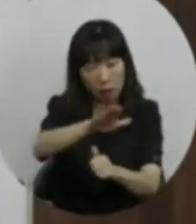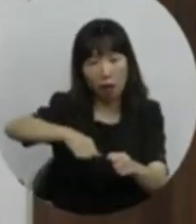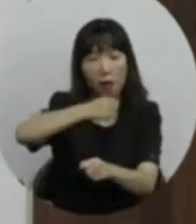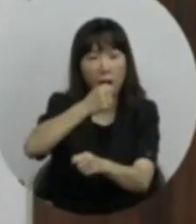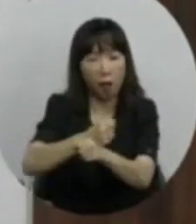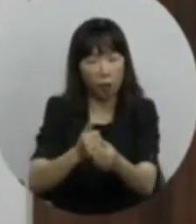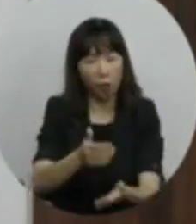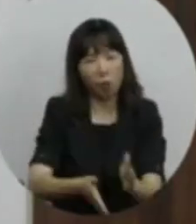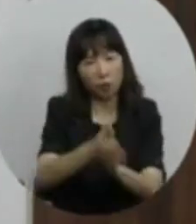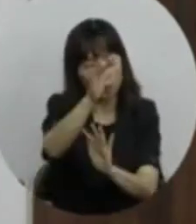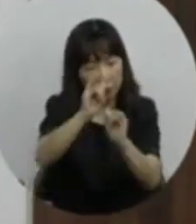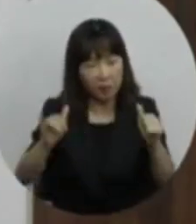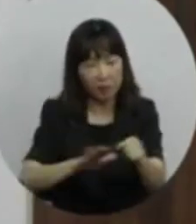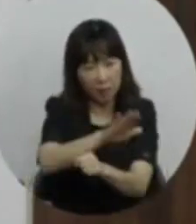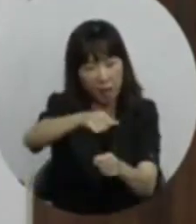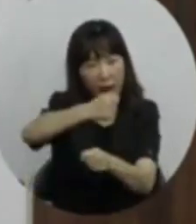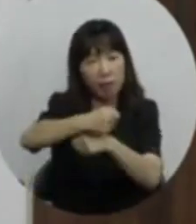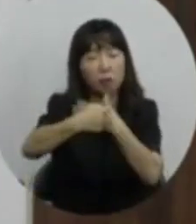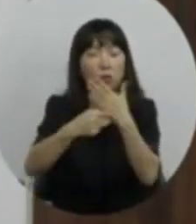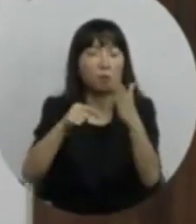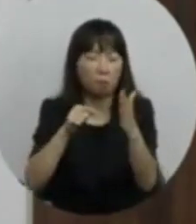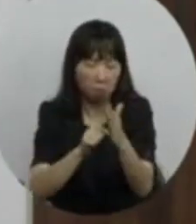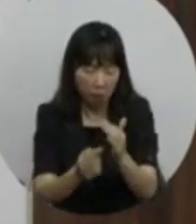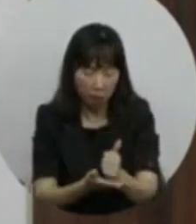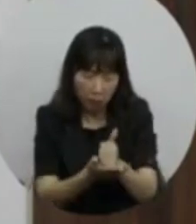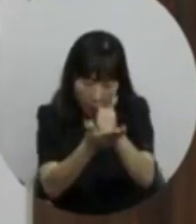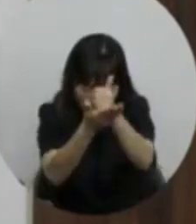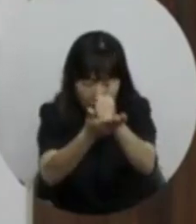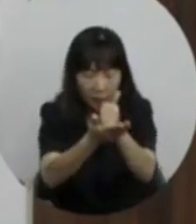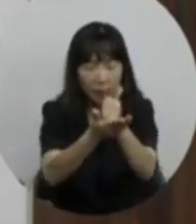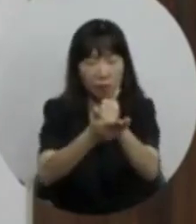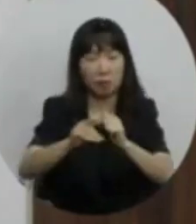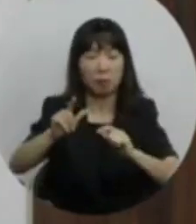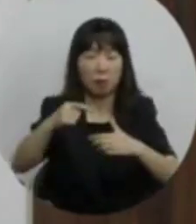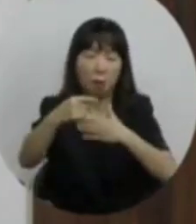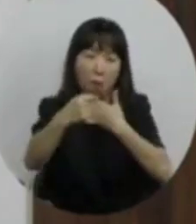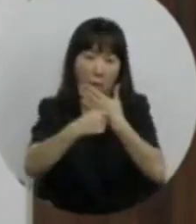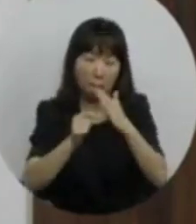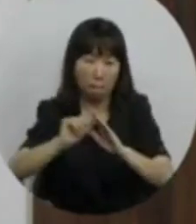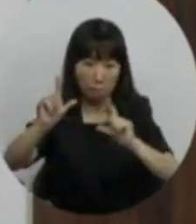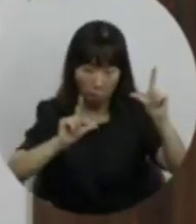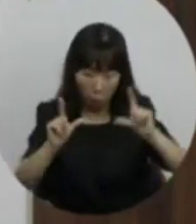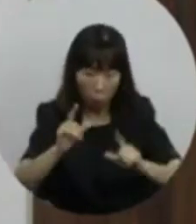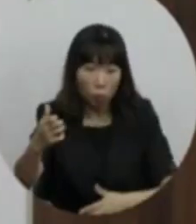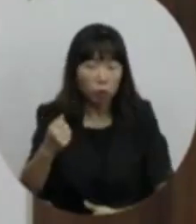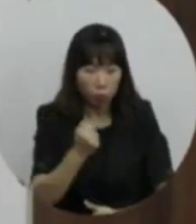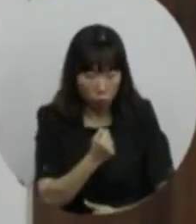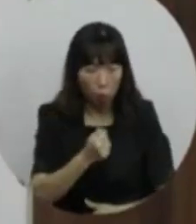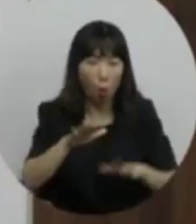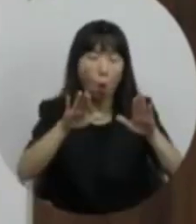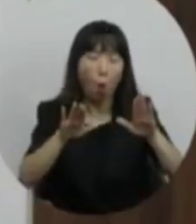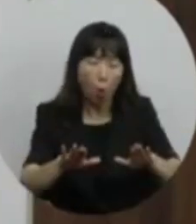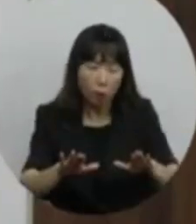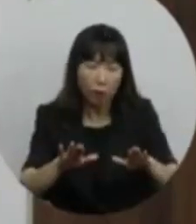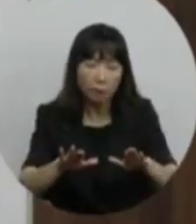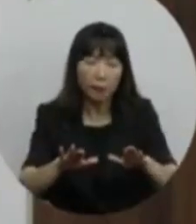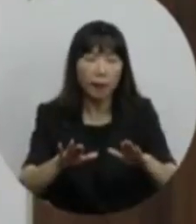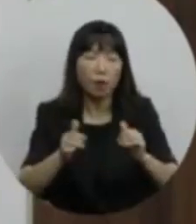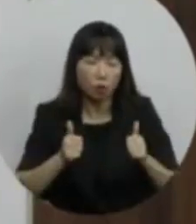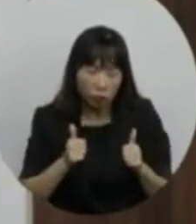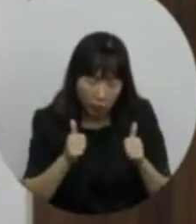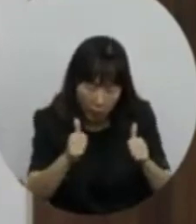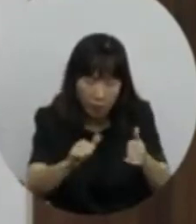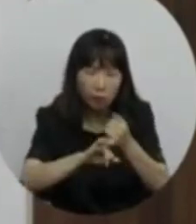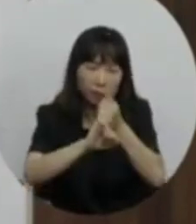시민을 섬기는 마음과 자세로 이번 여주시의회 제1차 정례 심의 의결에 최선을 다해 주실